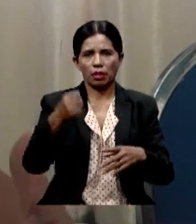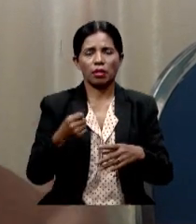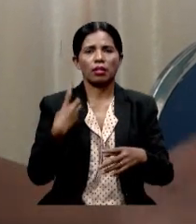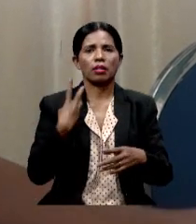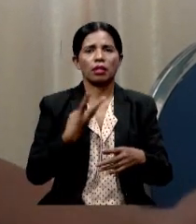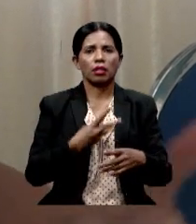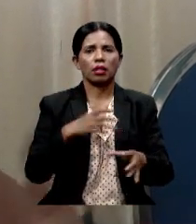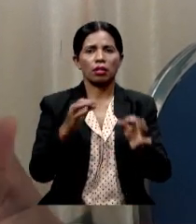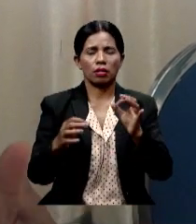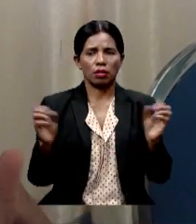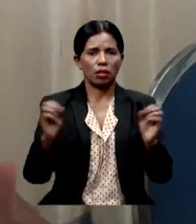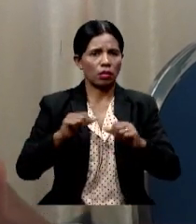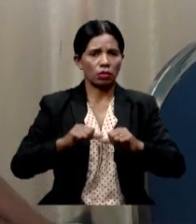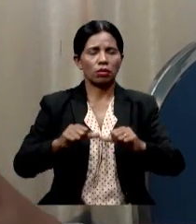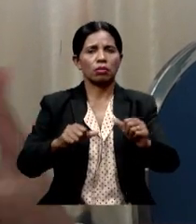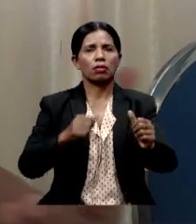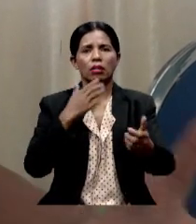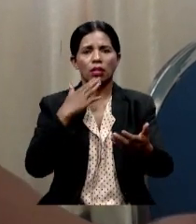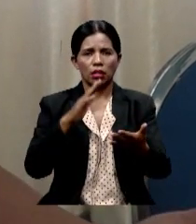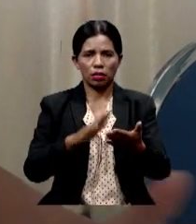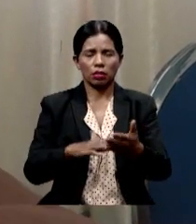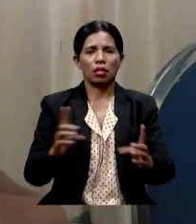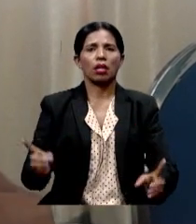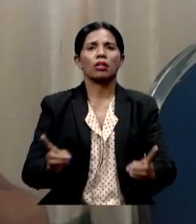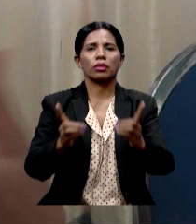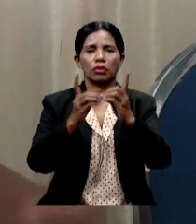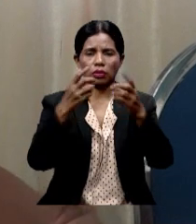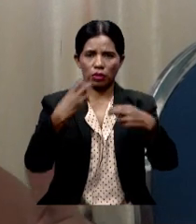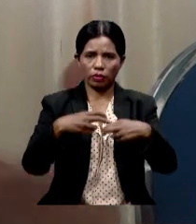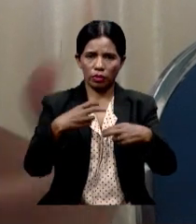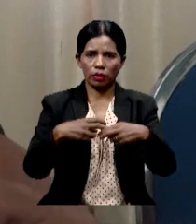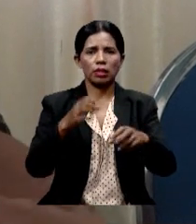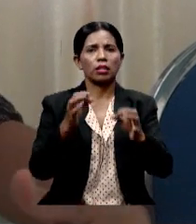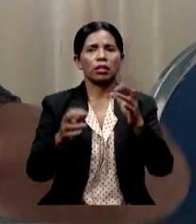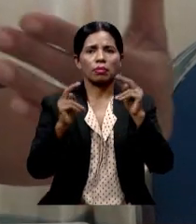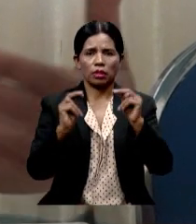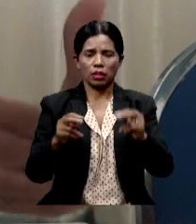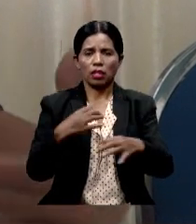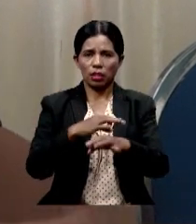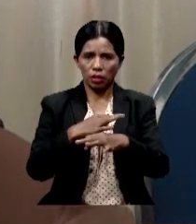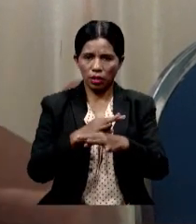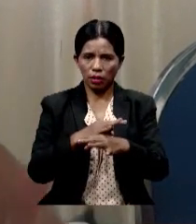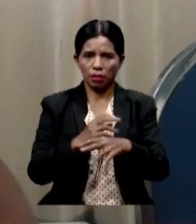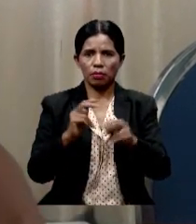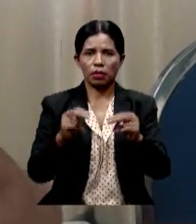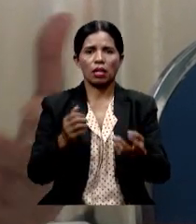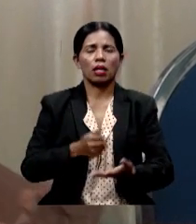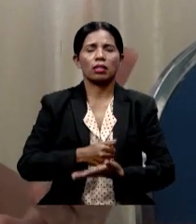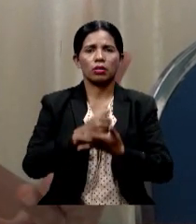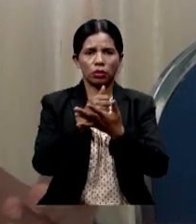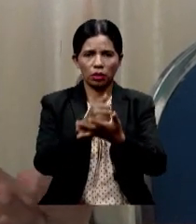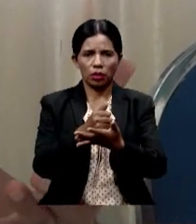ne karik balu lao la dun dia, balu hasuru de jefius, karik persija hadia, persija atu tamatan liu